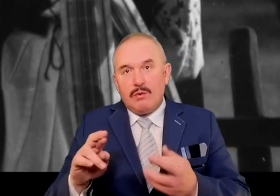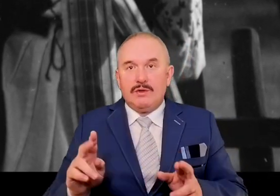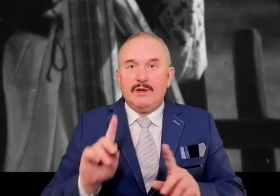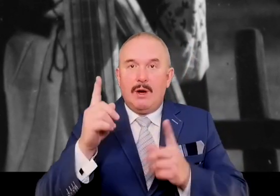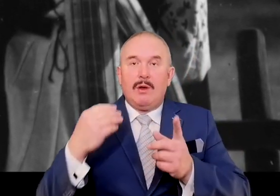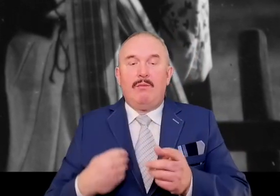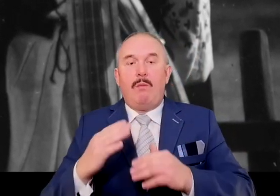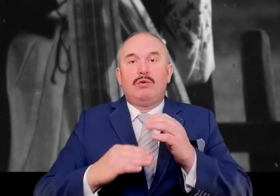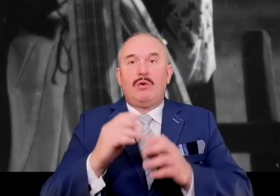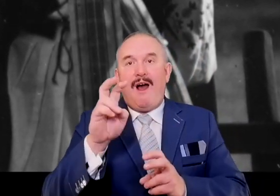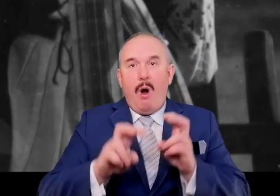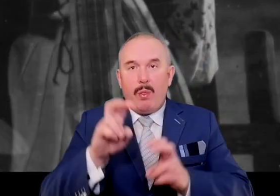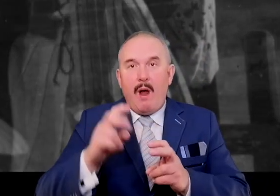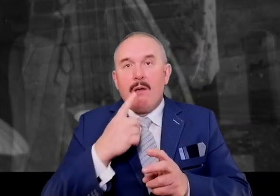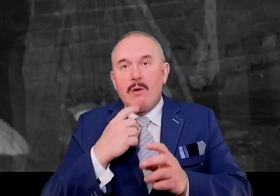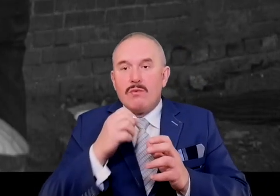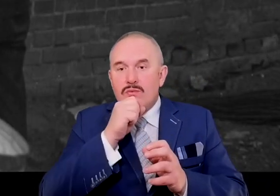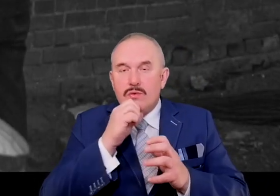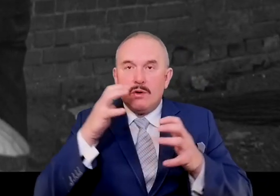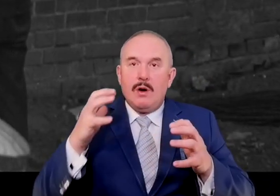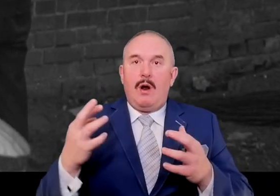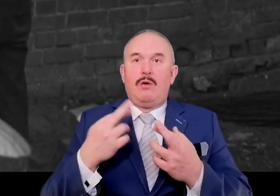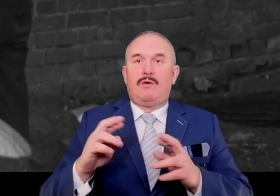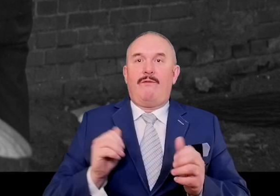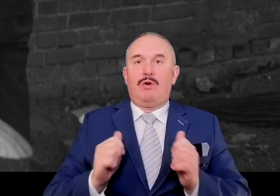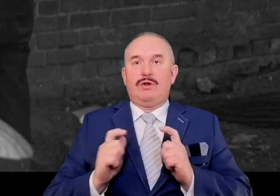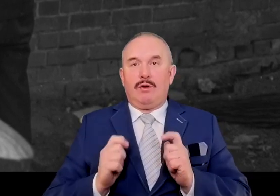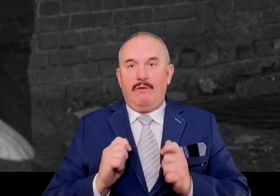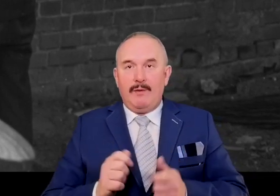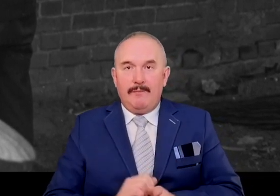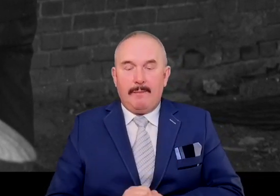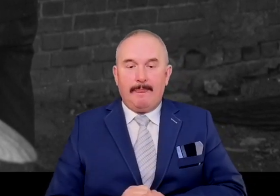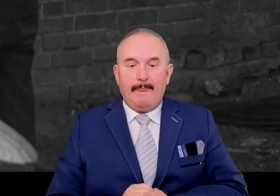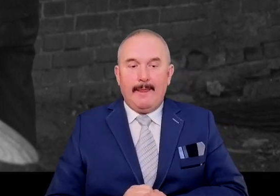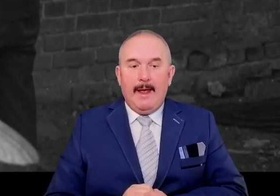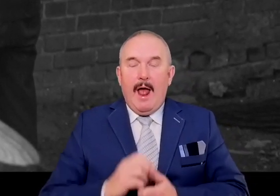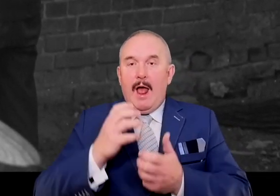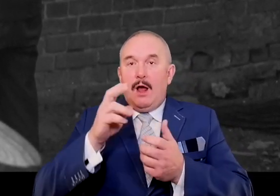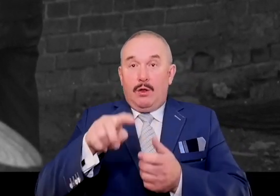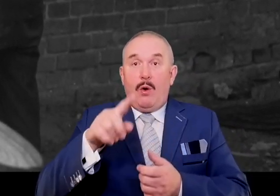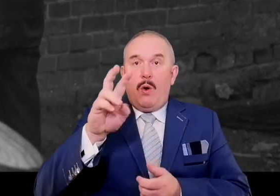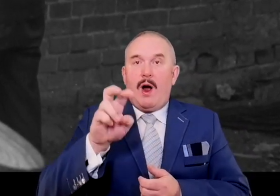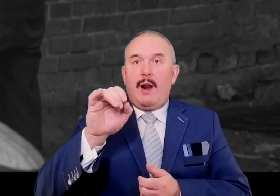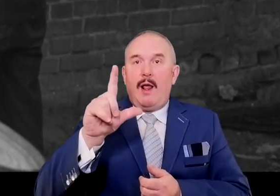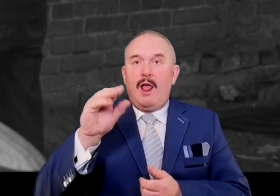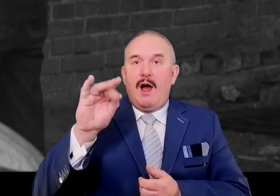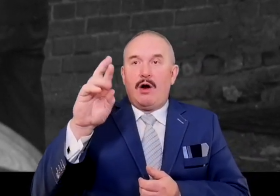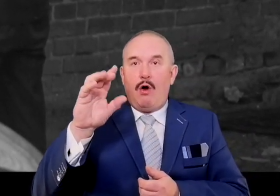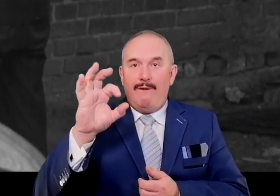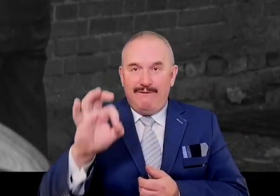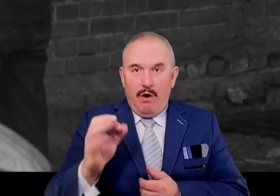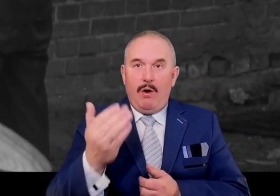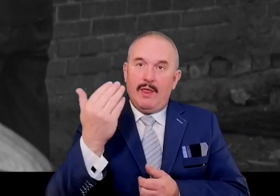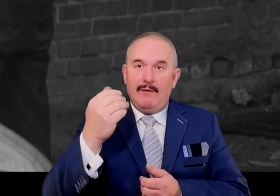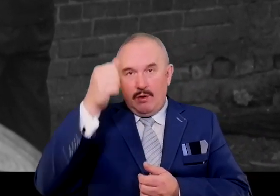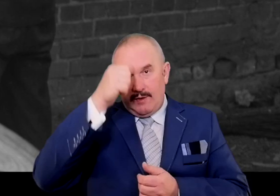budowę pensjonatów, ośrodków wypoczynkowych. W okresie międzywojennym Wielka Wieś Hallerowo, bo tak nazywała